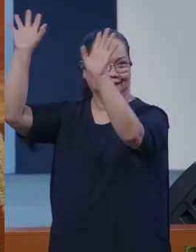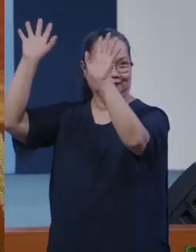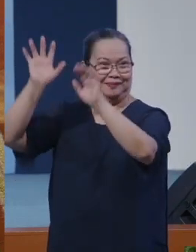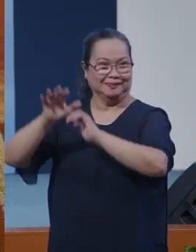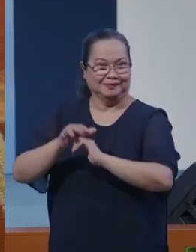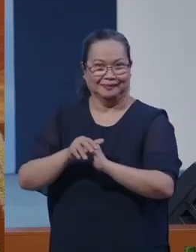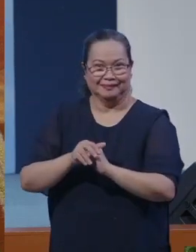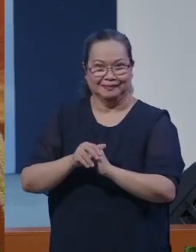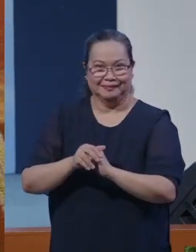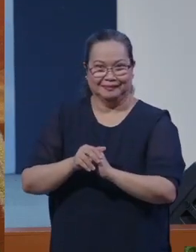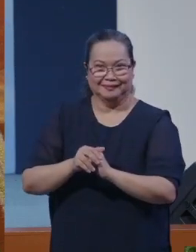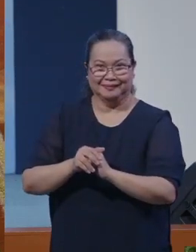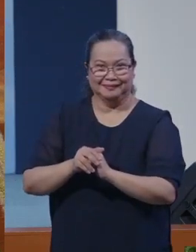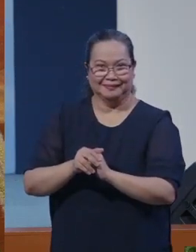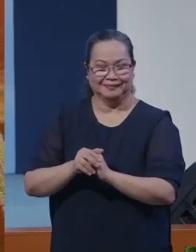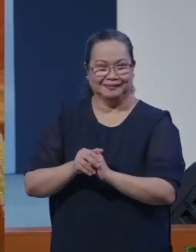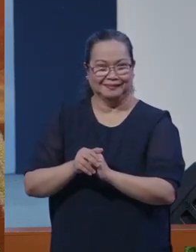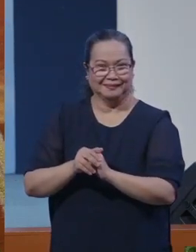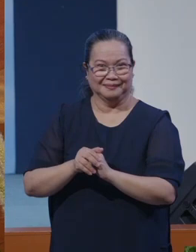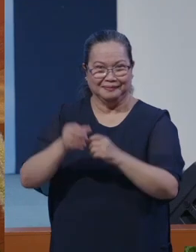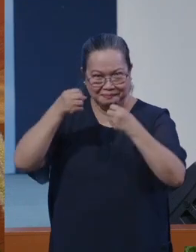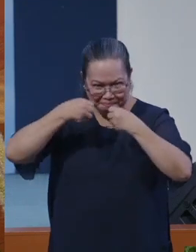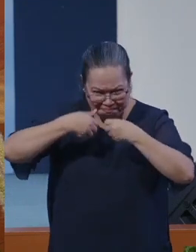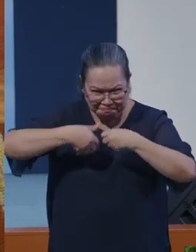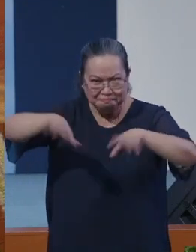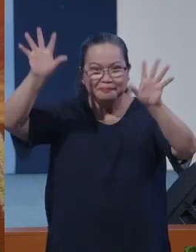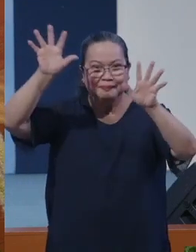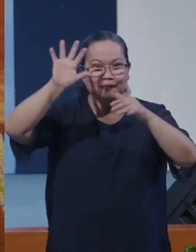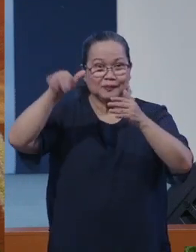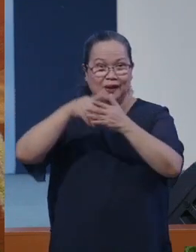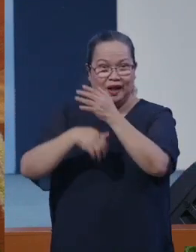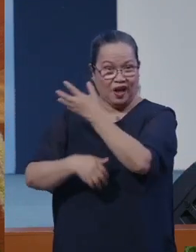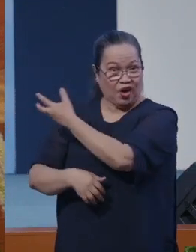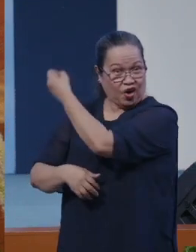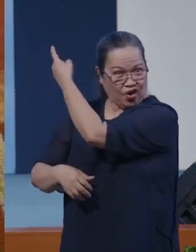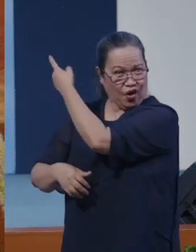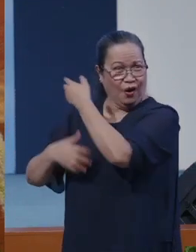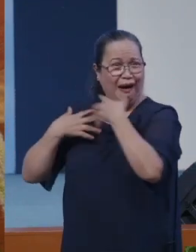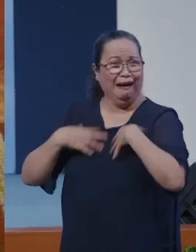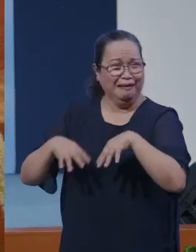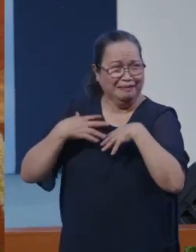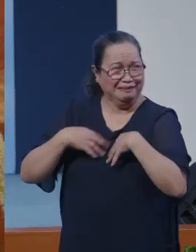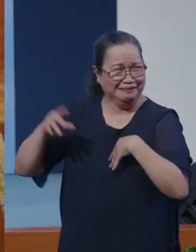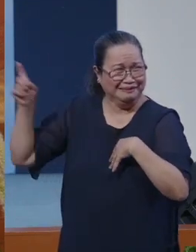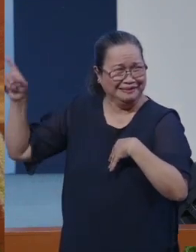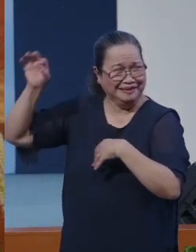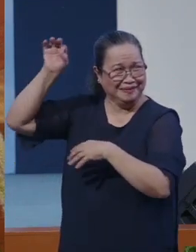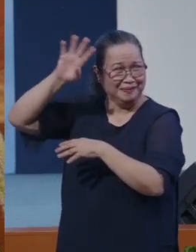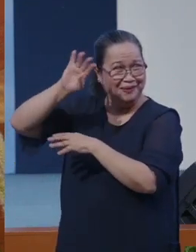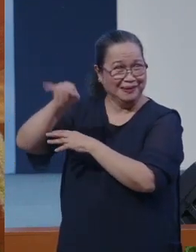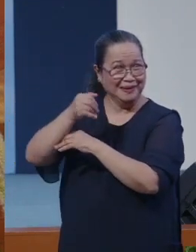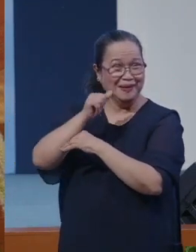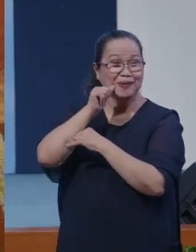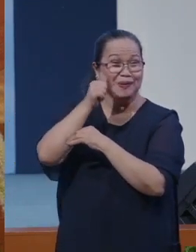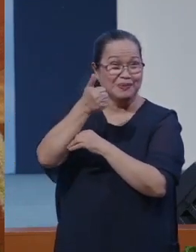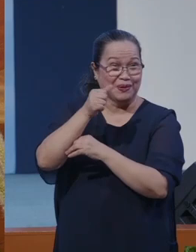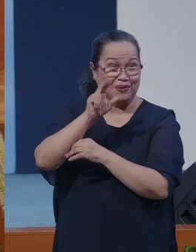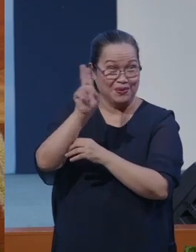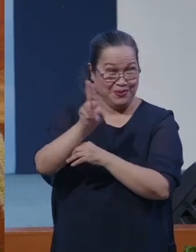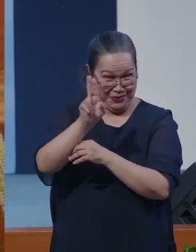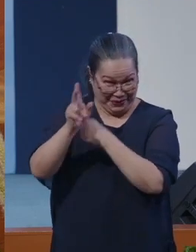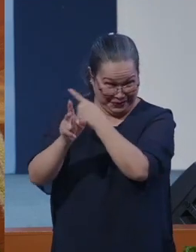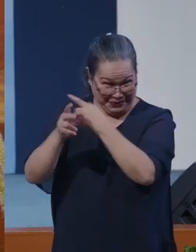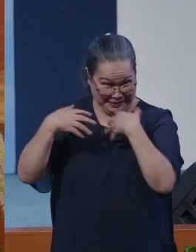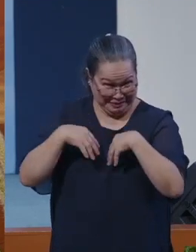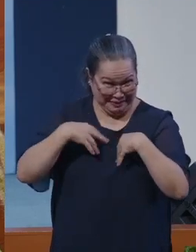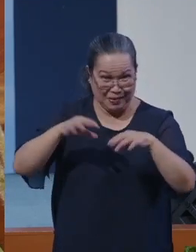Ang ginawa niya, binenta niya lahat ang gamit ko. So bukas, hindi ko alam kung meron